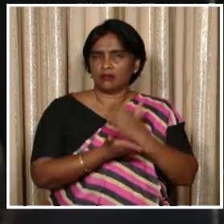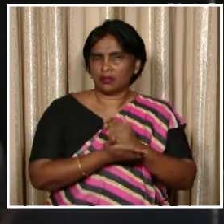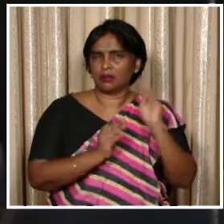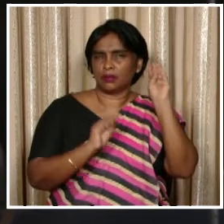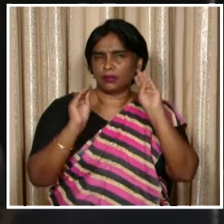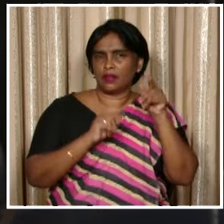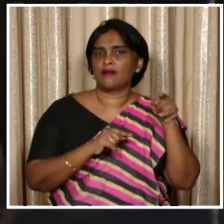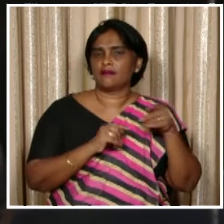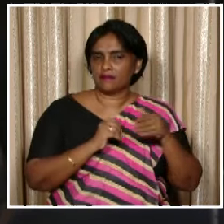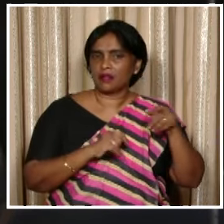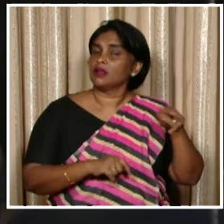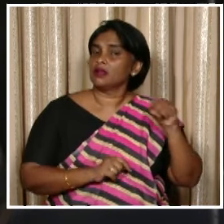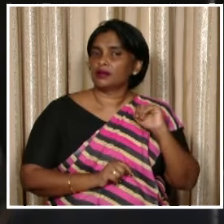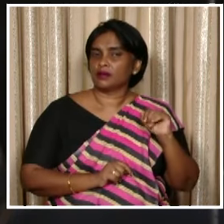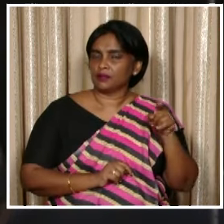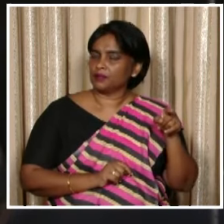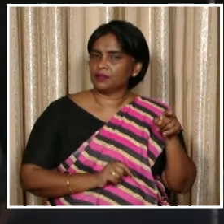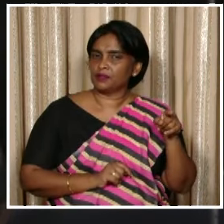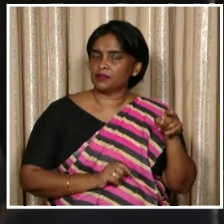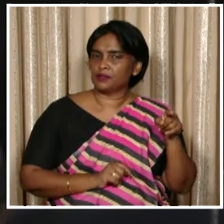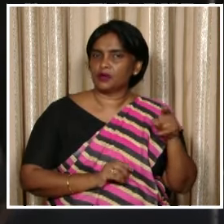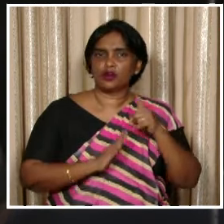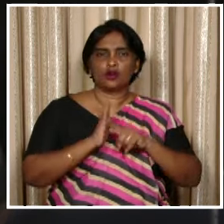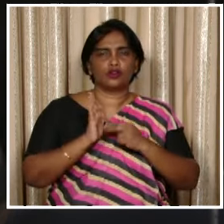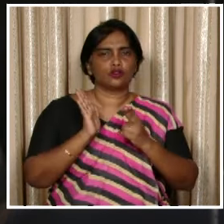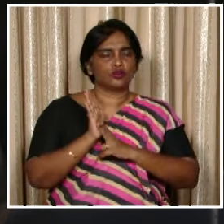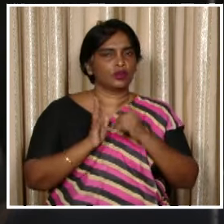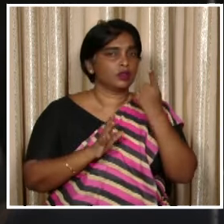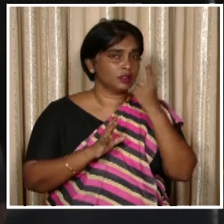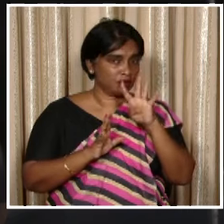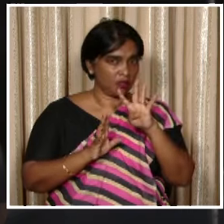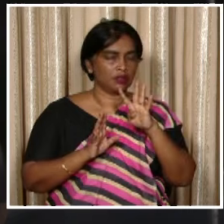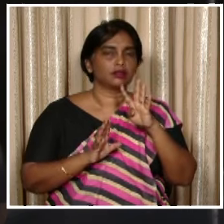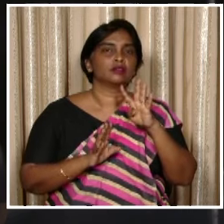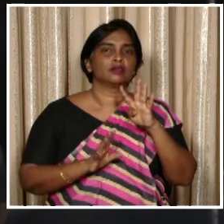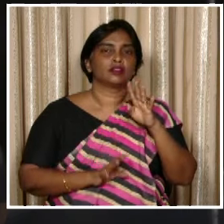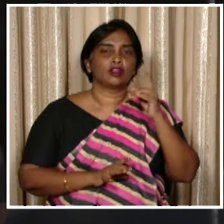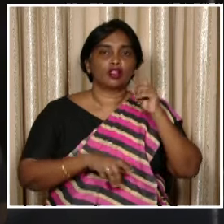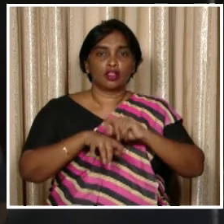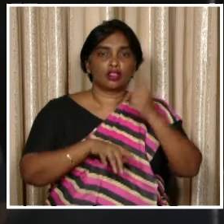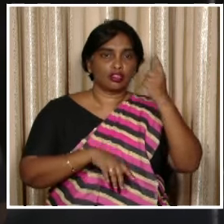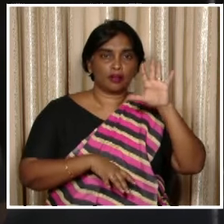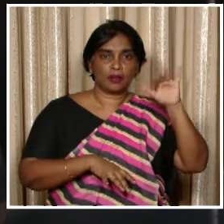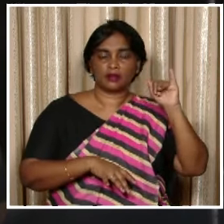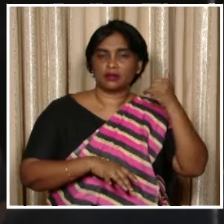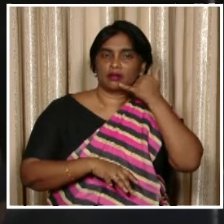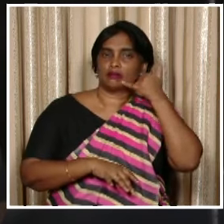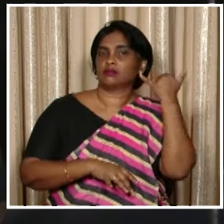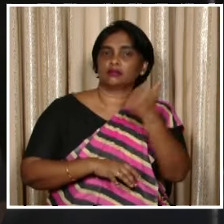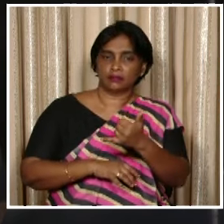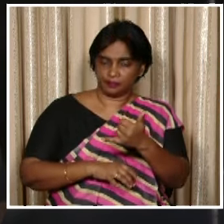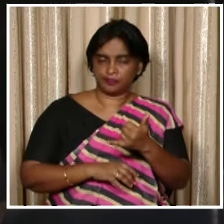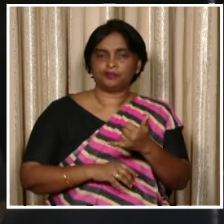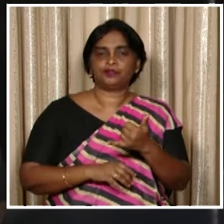වගේ තත්ත්වයක් ඇවිල්ලා තියෙනවා. මොකද ජූනි මාසේ 14 වෙනිදා 12:56ට දුරකථන ඇමතුමක් ලැබිලා